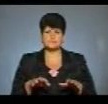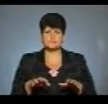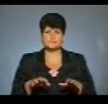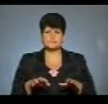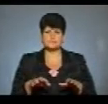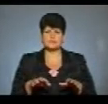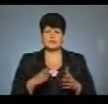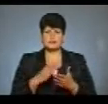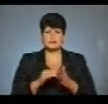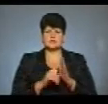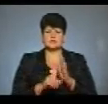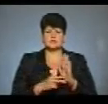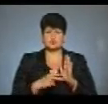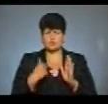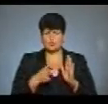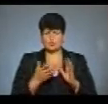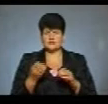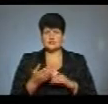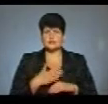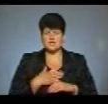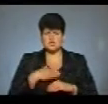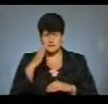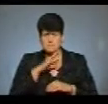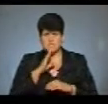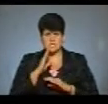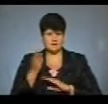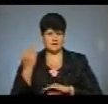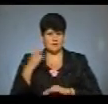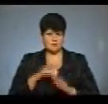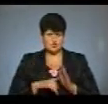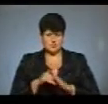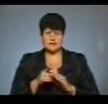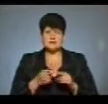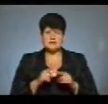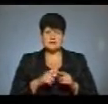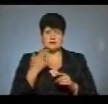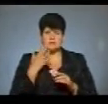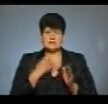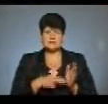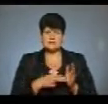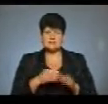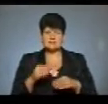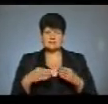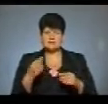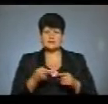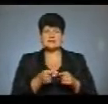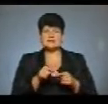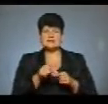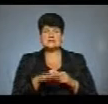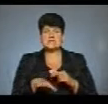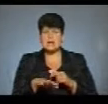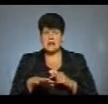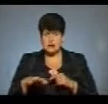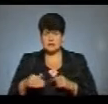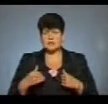існує з 67-го року. Ще наші батьки починали. Це колись на залізниці видали людям ті ділянки, і ми